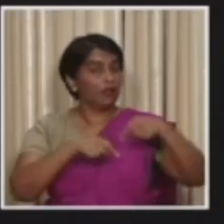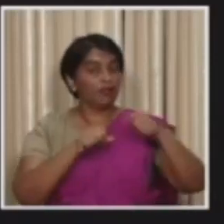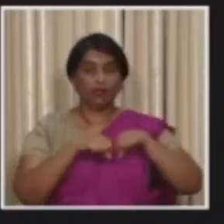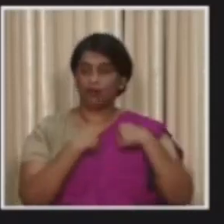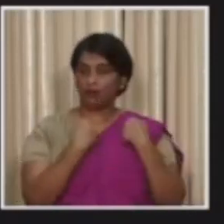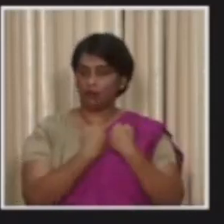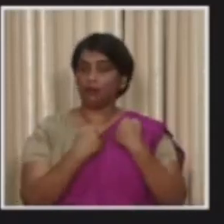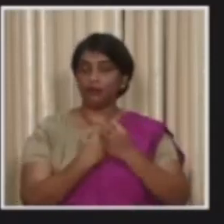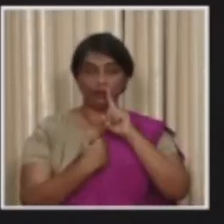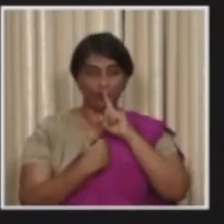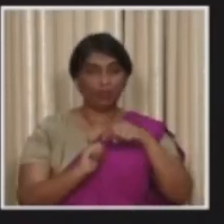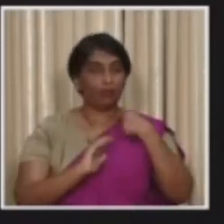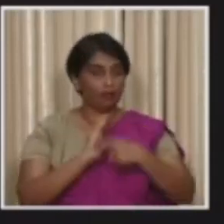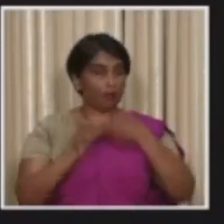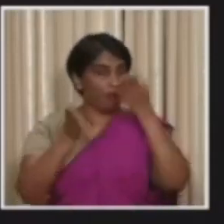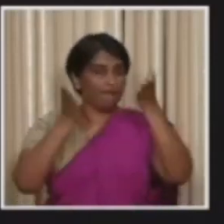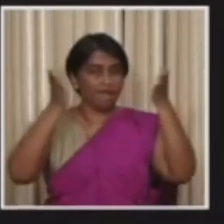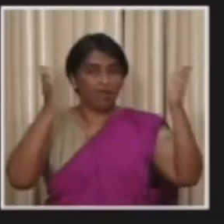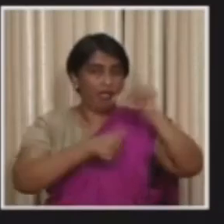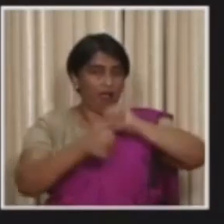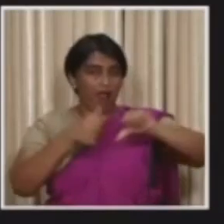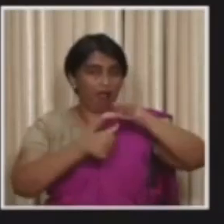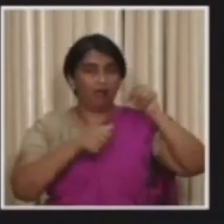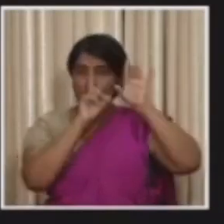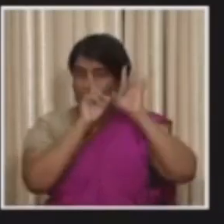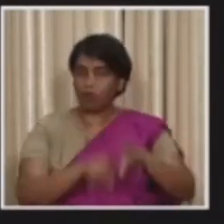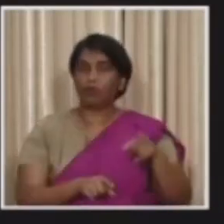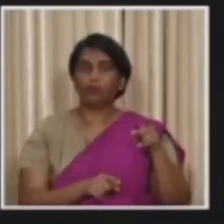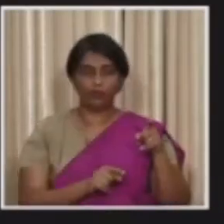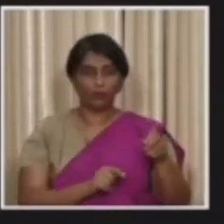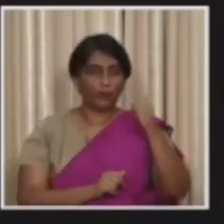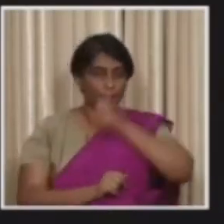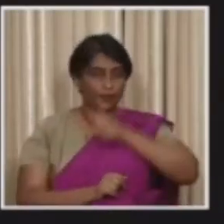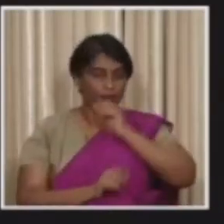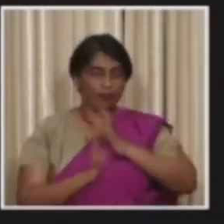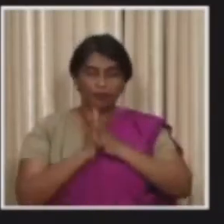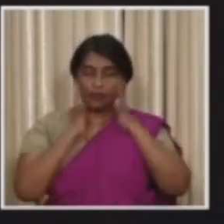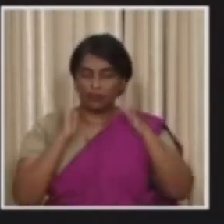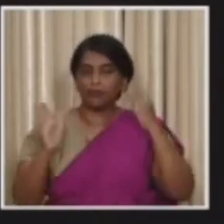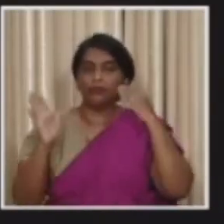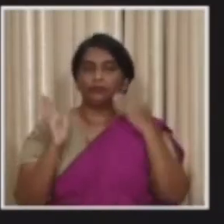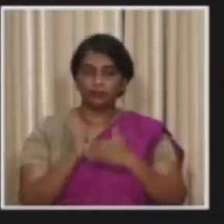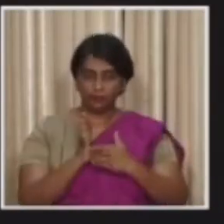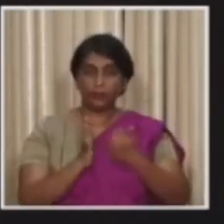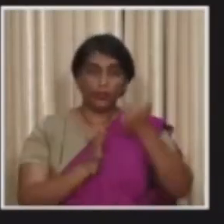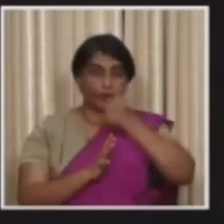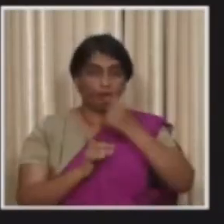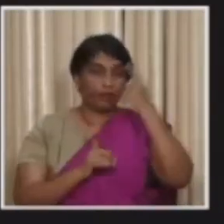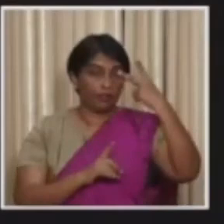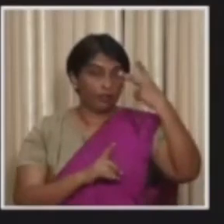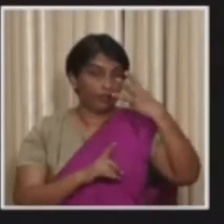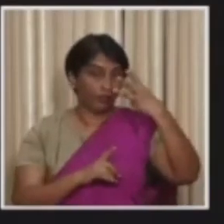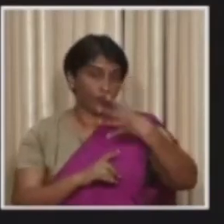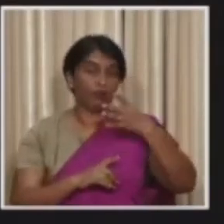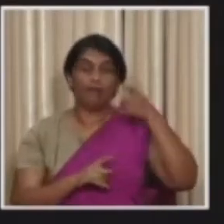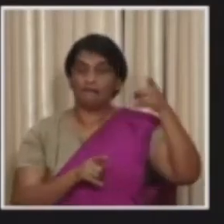වලින් කියනවා ලංකාවේ මේ ආයතනවල මේ විදියට දූෂණයට භාජනය ලක් වෙනවා. දූෂණයේ අංක 2 3 4